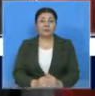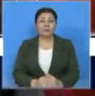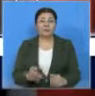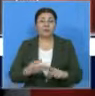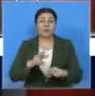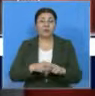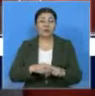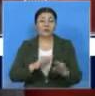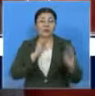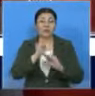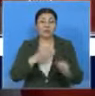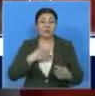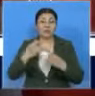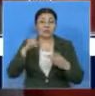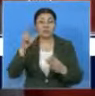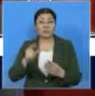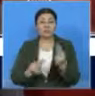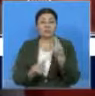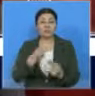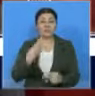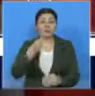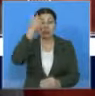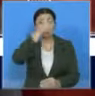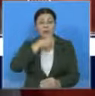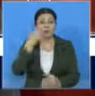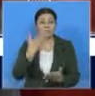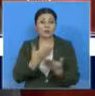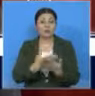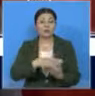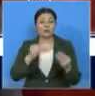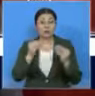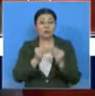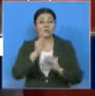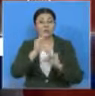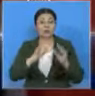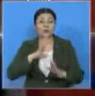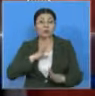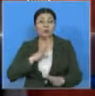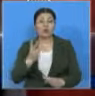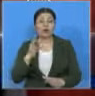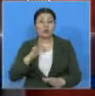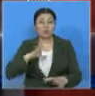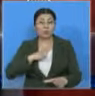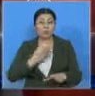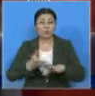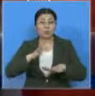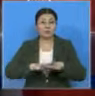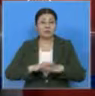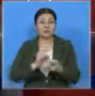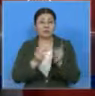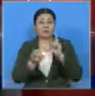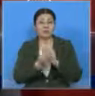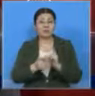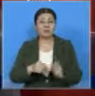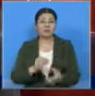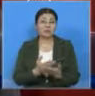Этот мюзикл наш артист играет уже второй год подряд. Было больше 10 выступлений, но все же были сложности. Меняли мизансцены, сценарий практически